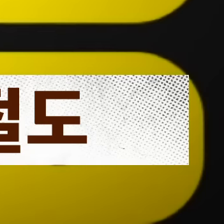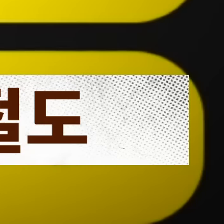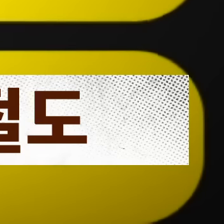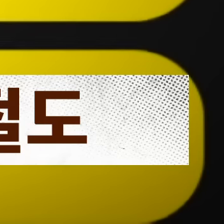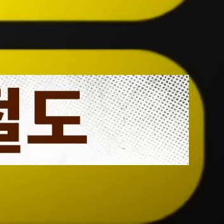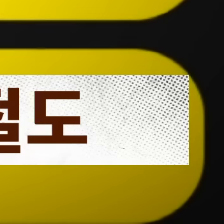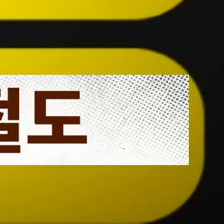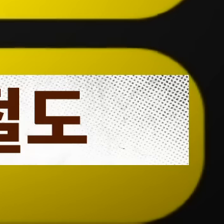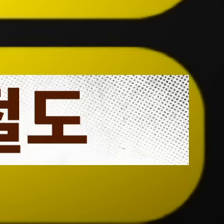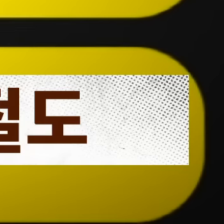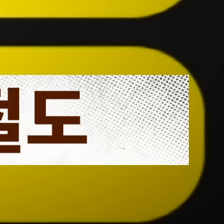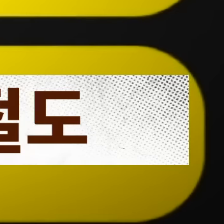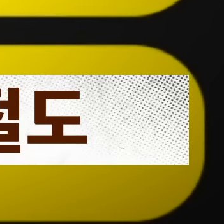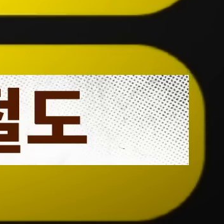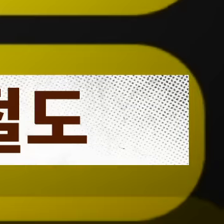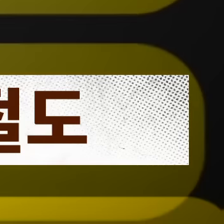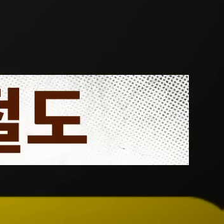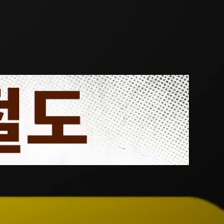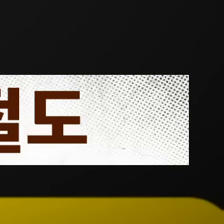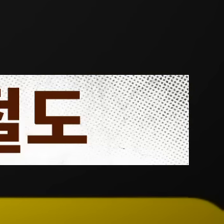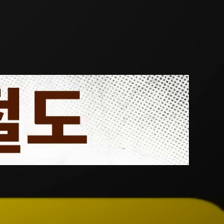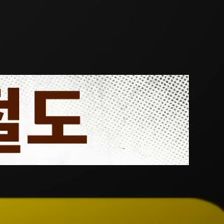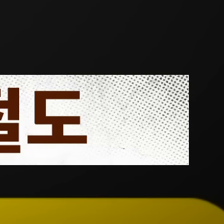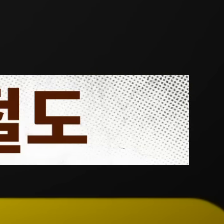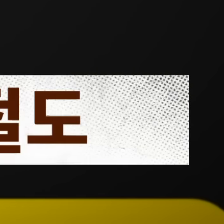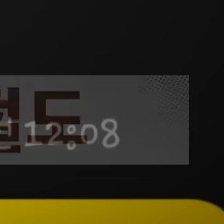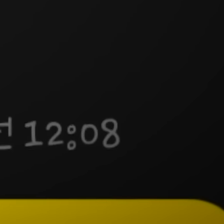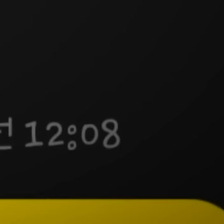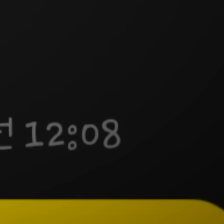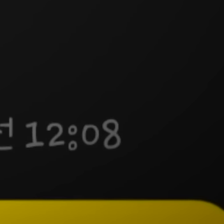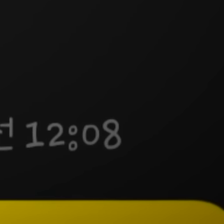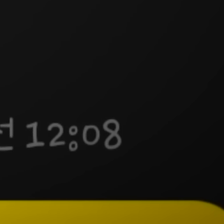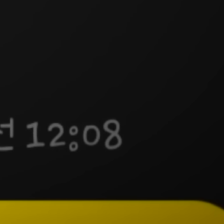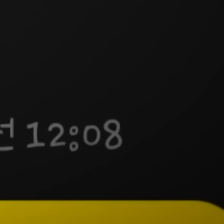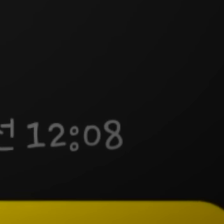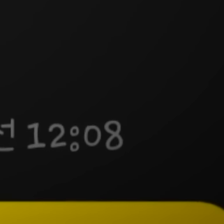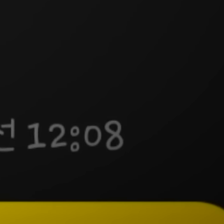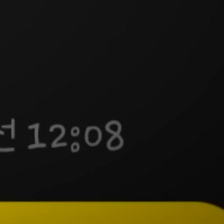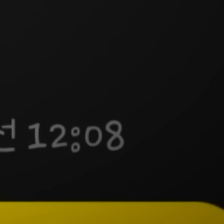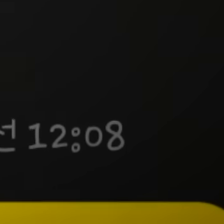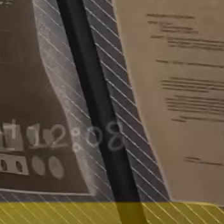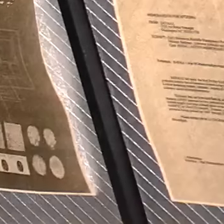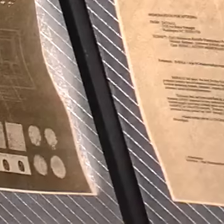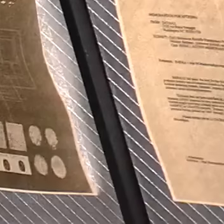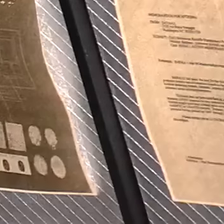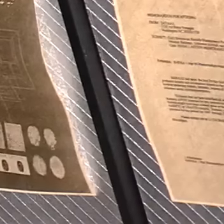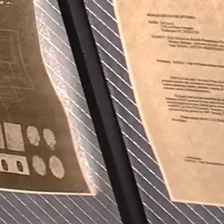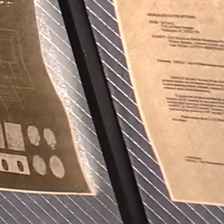일이었는데 홈캠 영상이 있다는 문자에 절도 사실을 인정했습니다.